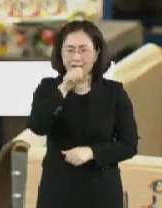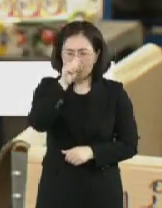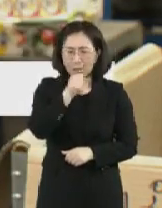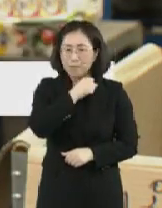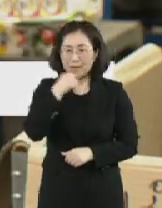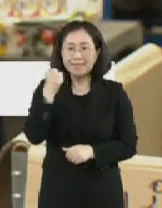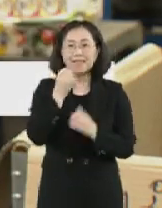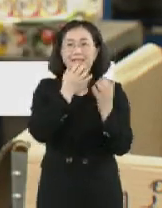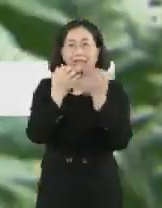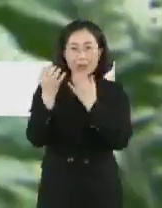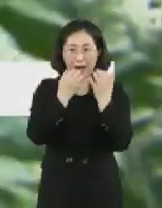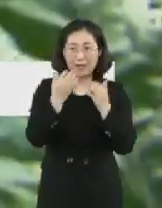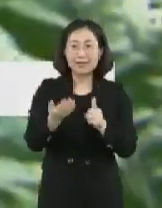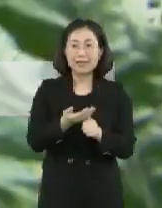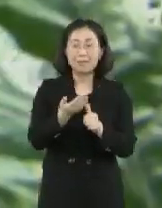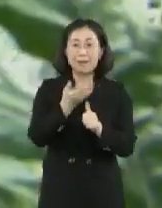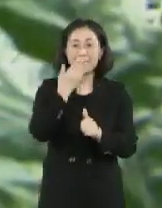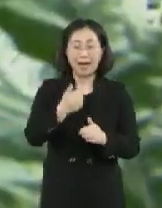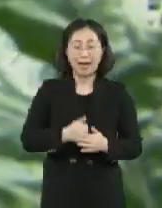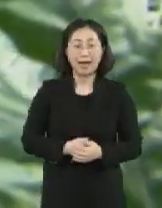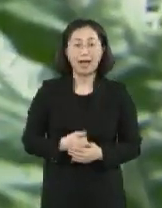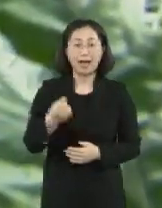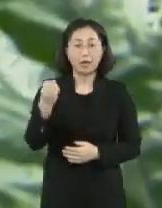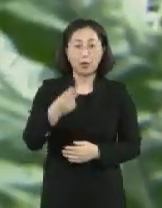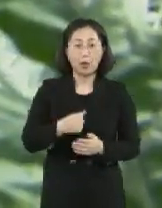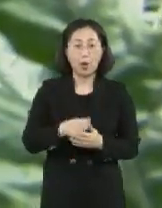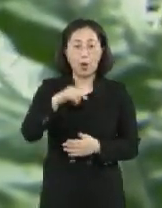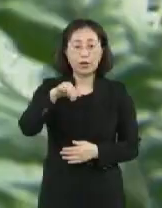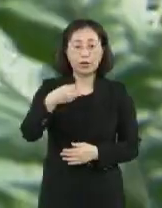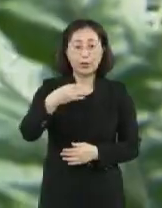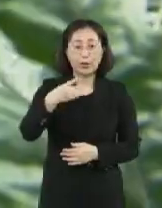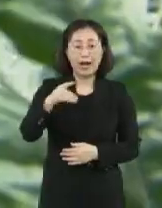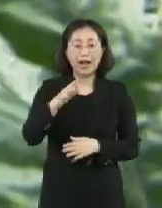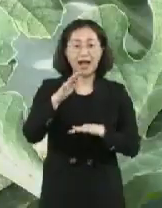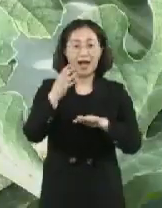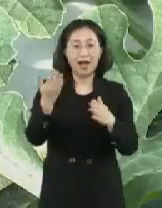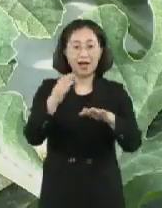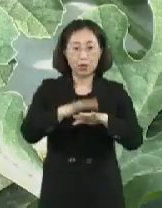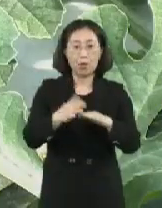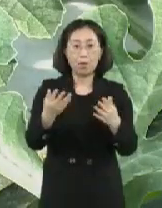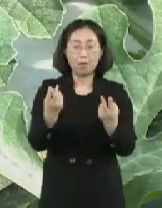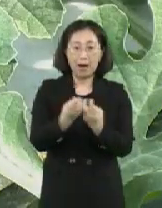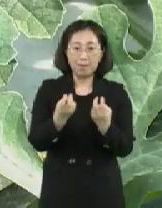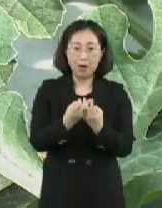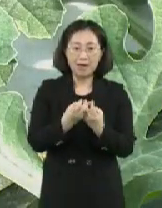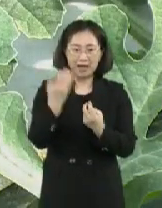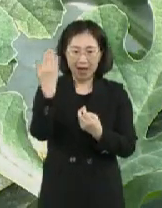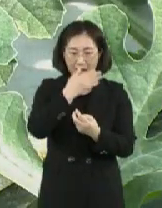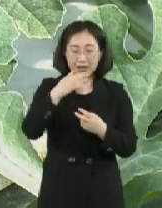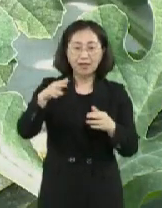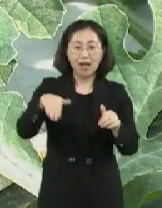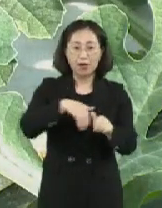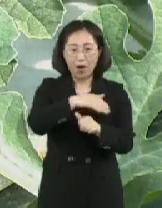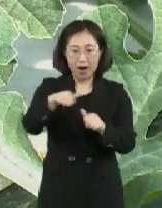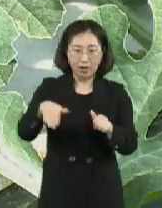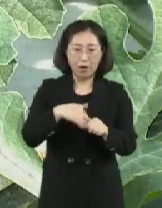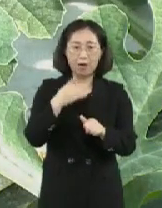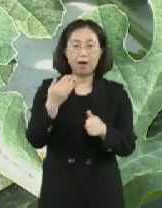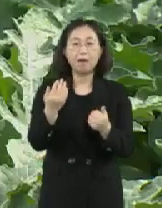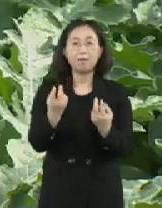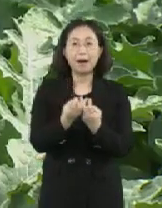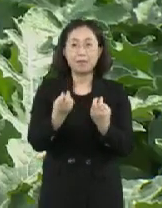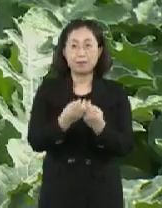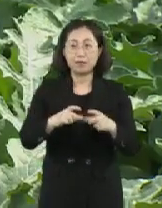있기 때문에 그렇습니다. 이와 함께 크로렐라 농법 보급 등을 통해 친환경 농업을 대폭 확대하기로